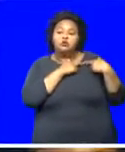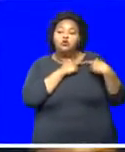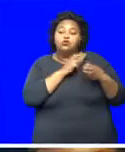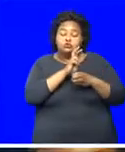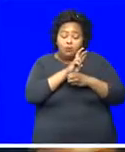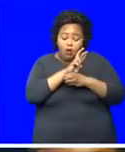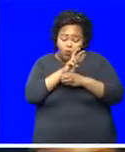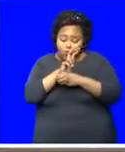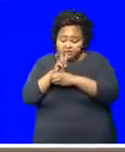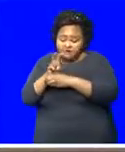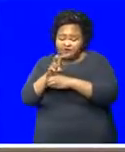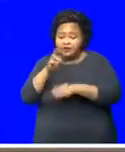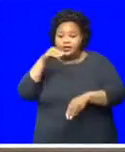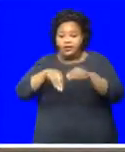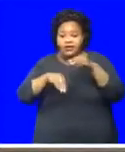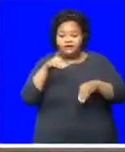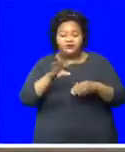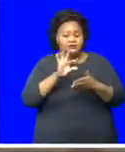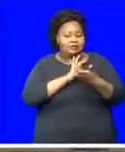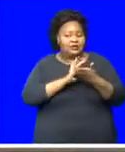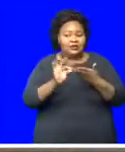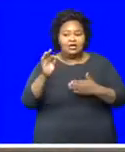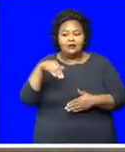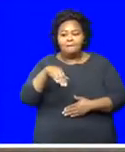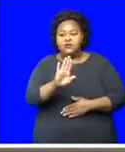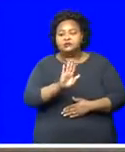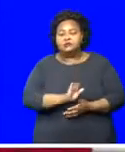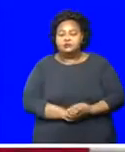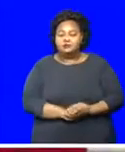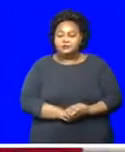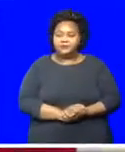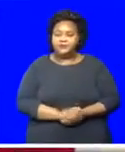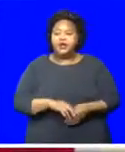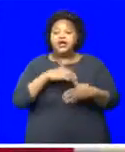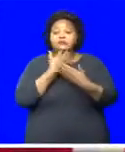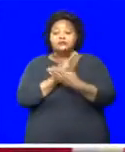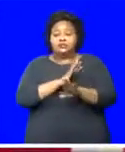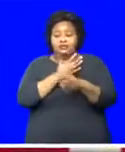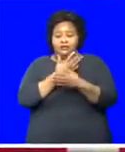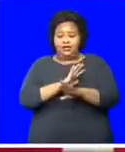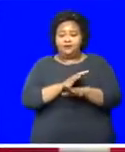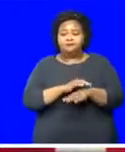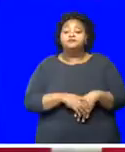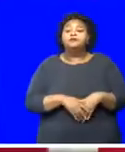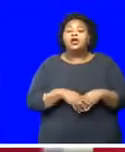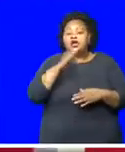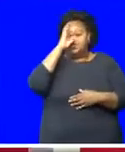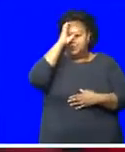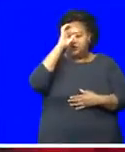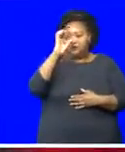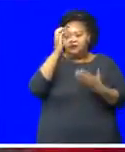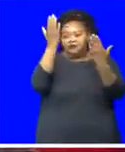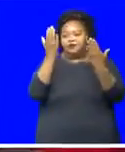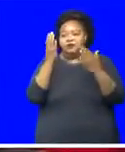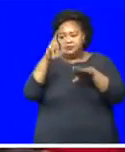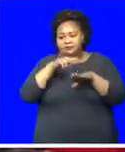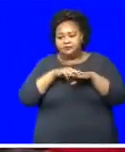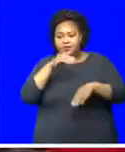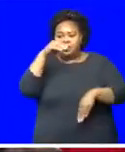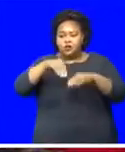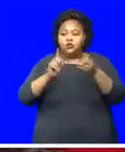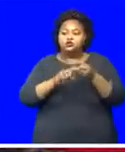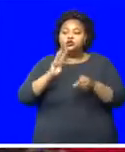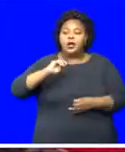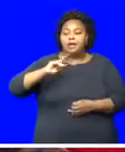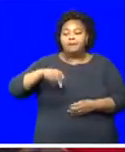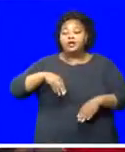ebaleni. Ngemgcibelo elichubekile likhetho lokuqala lekuvala tikhala tebucopho nelunga leParliamente emphakathi